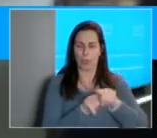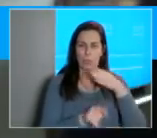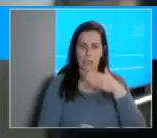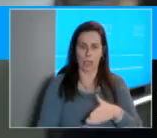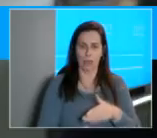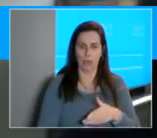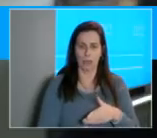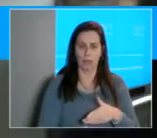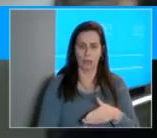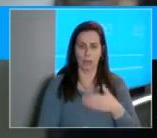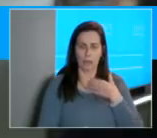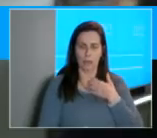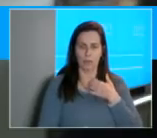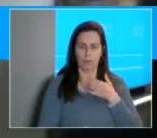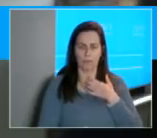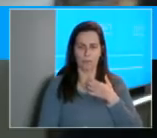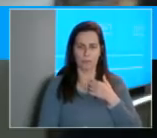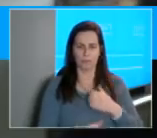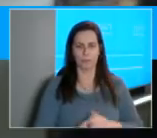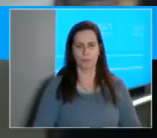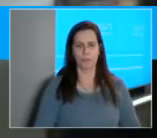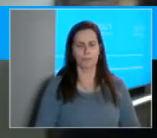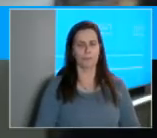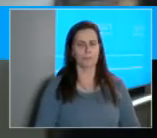שלנו. ומה הדבר הבא, דוקטור רם